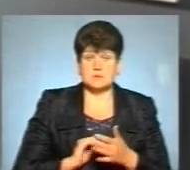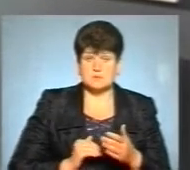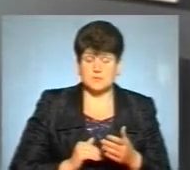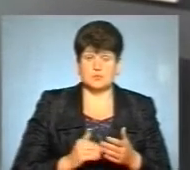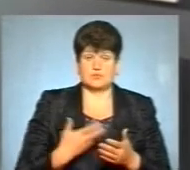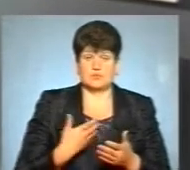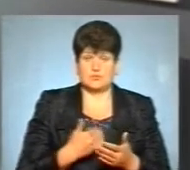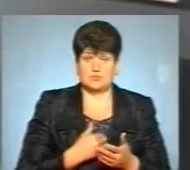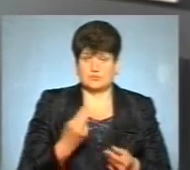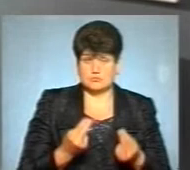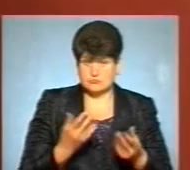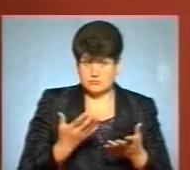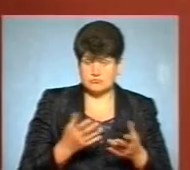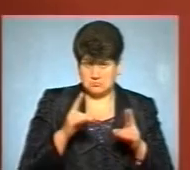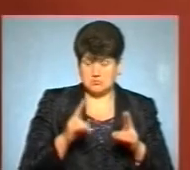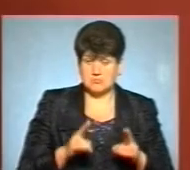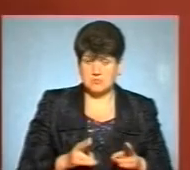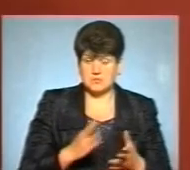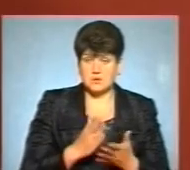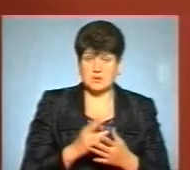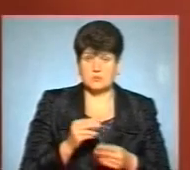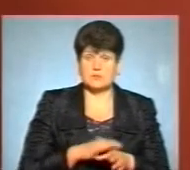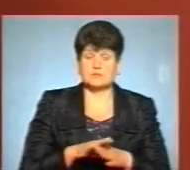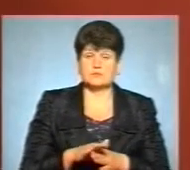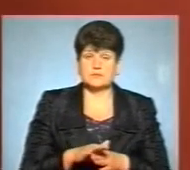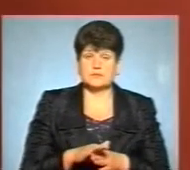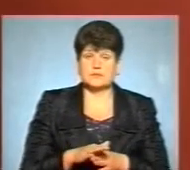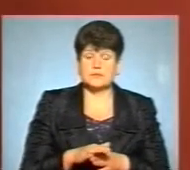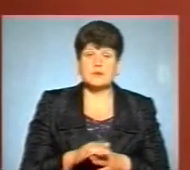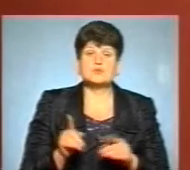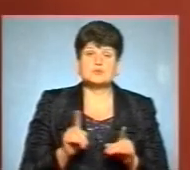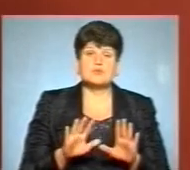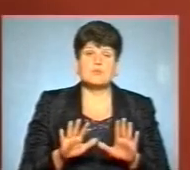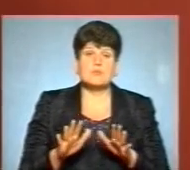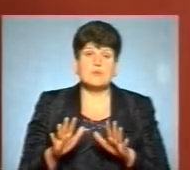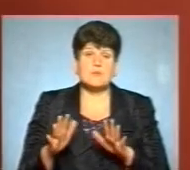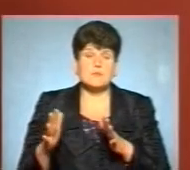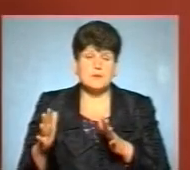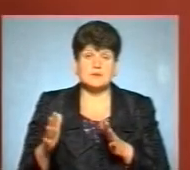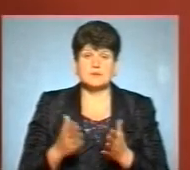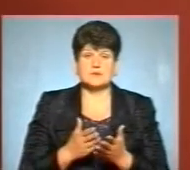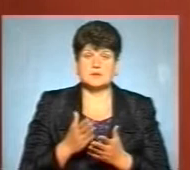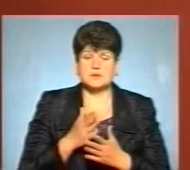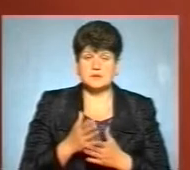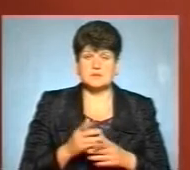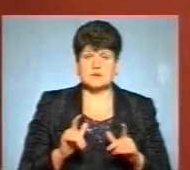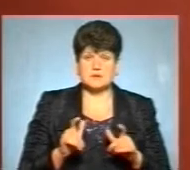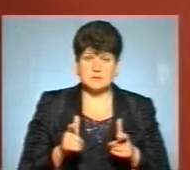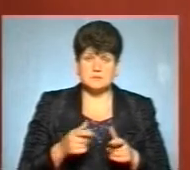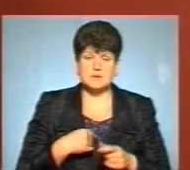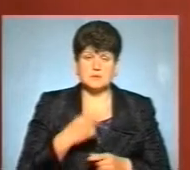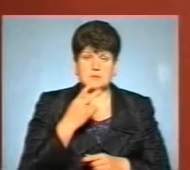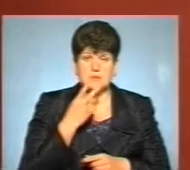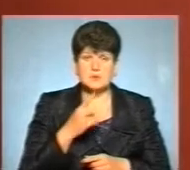їх дотримуватись, і це є, напевно, нормально. Стосовно якихось певних моментів, тенденцій під час карантину, ми бачимо,